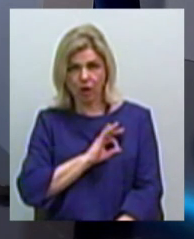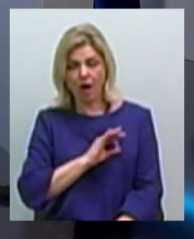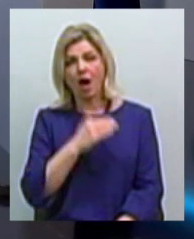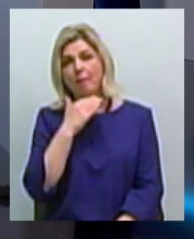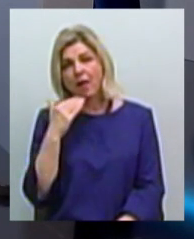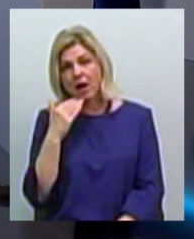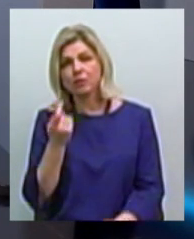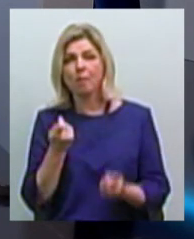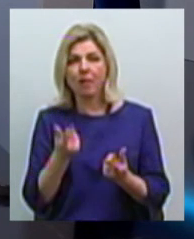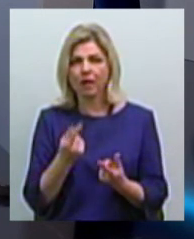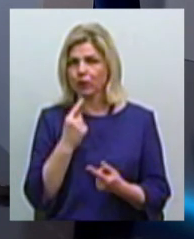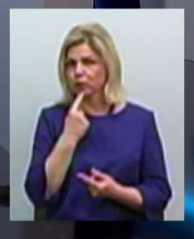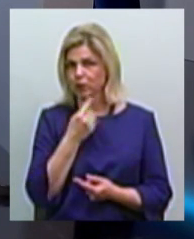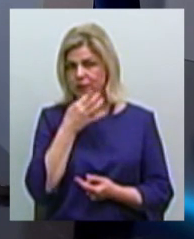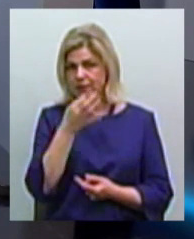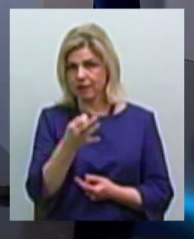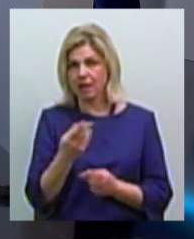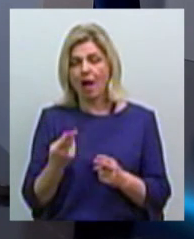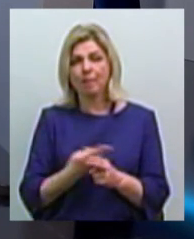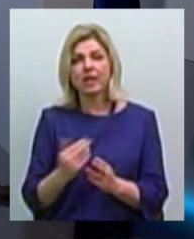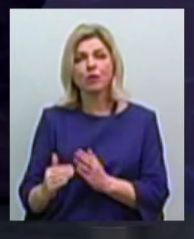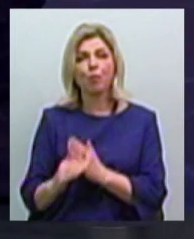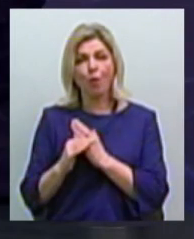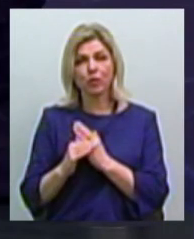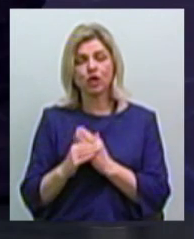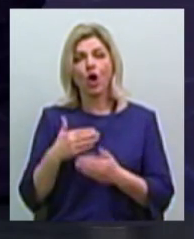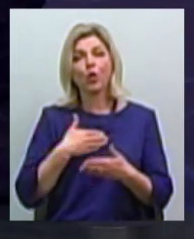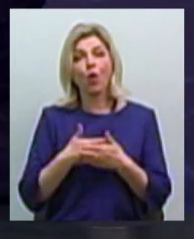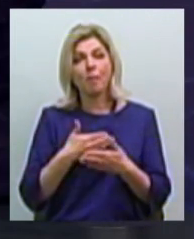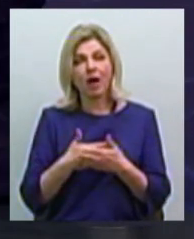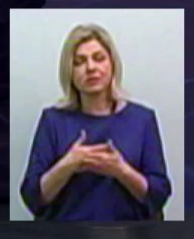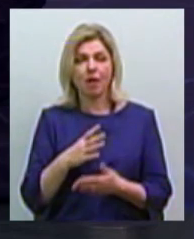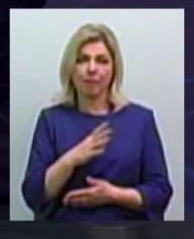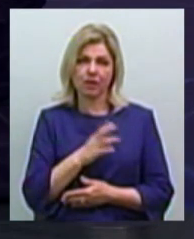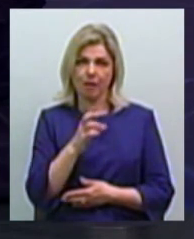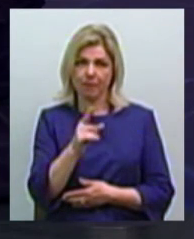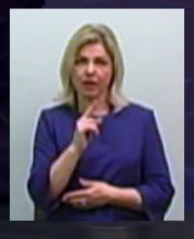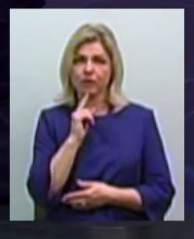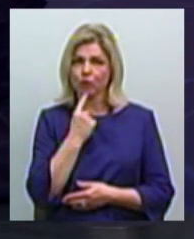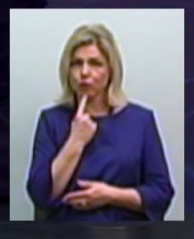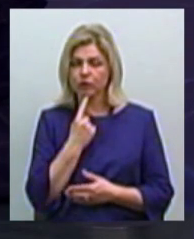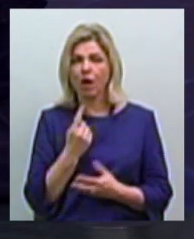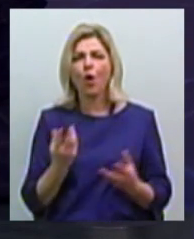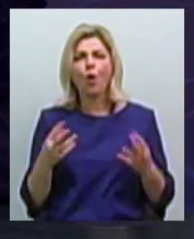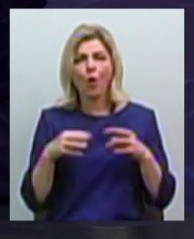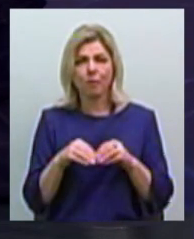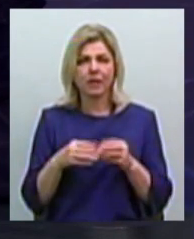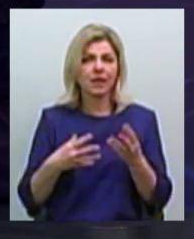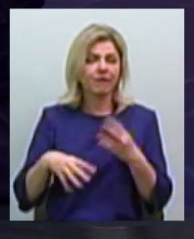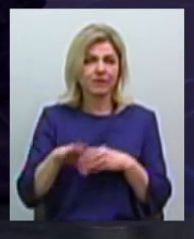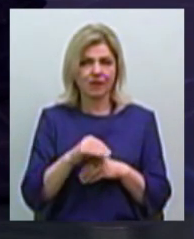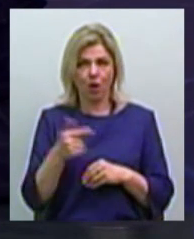важко сказати. Звичайно, без підтримки наших партнерів з громадського сектору нам було б складно охопити всіх